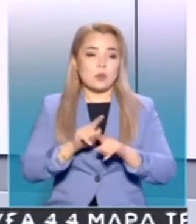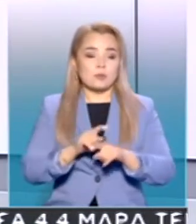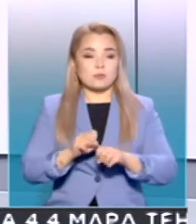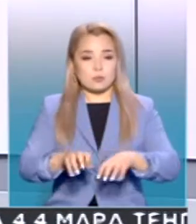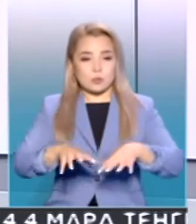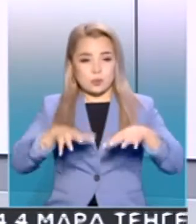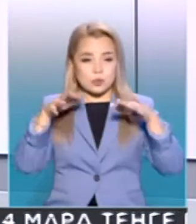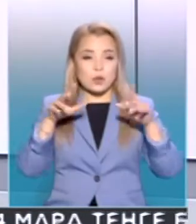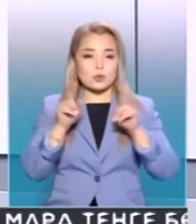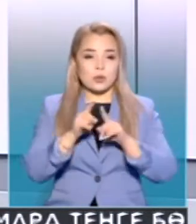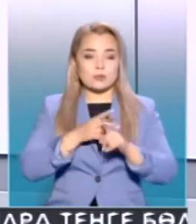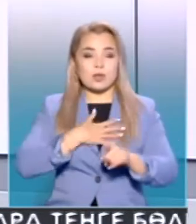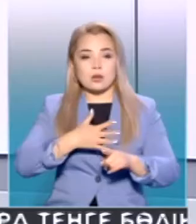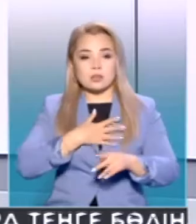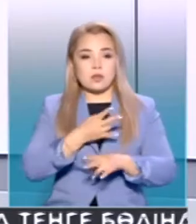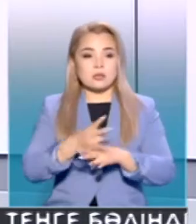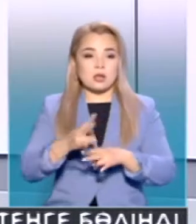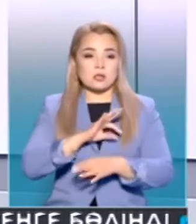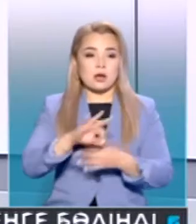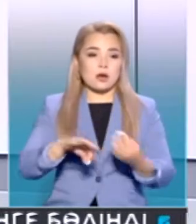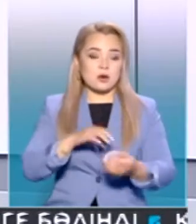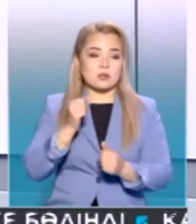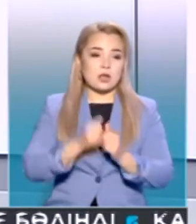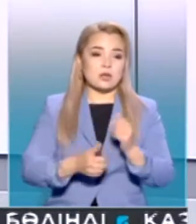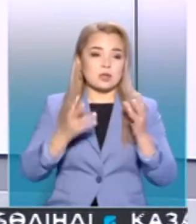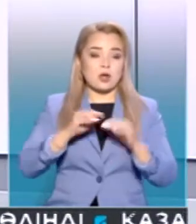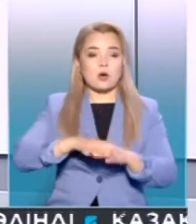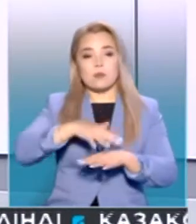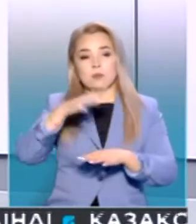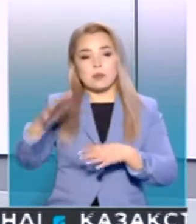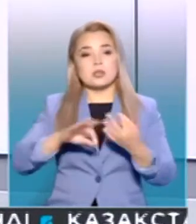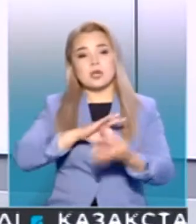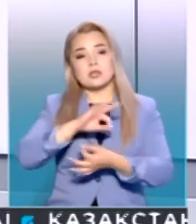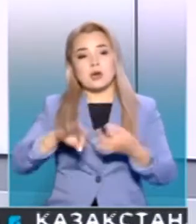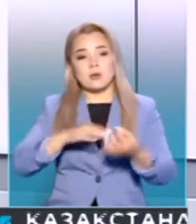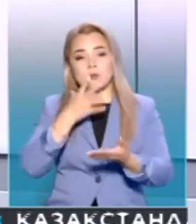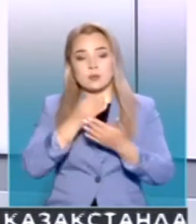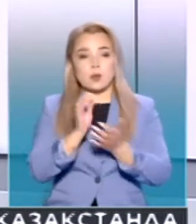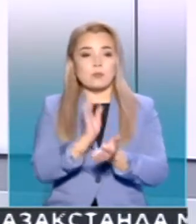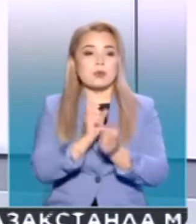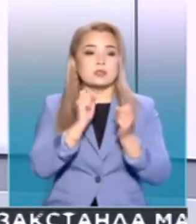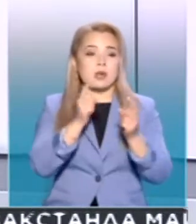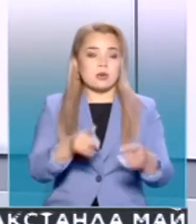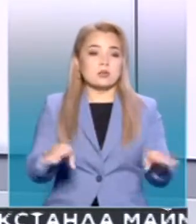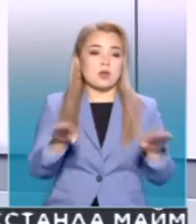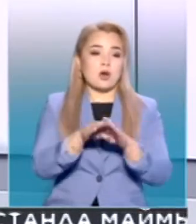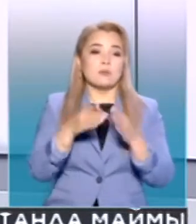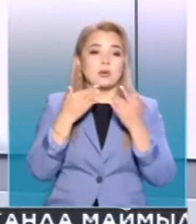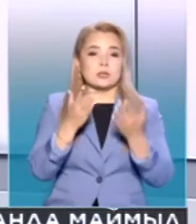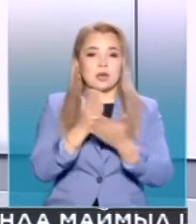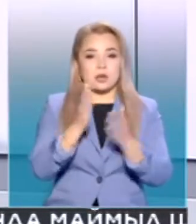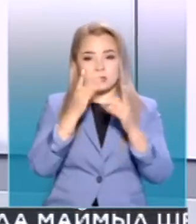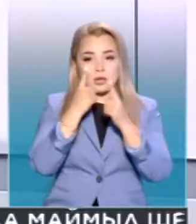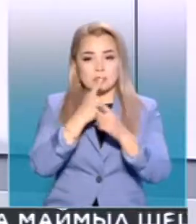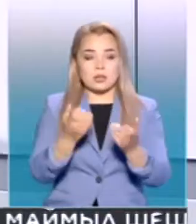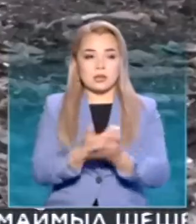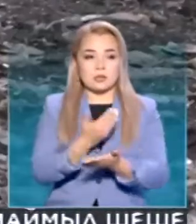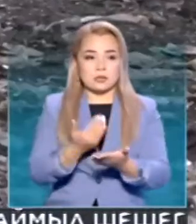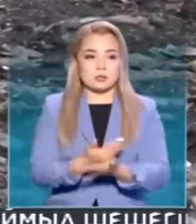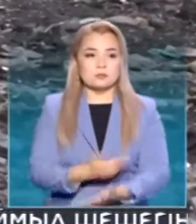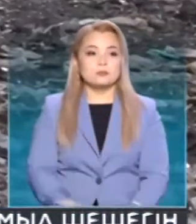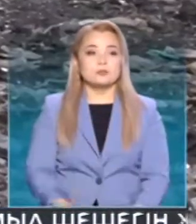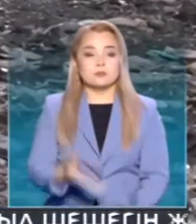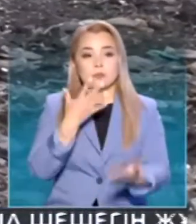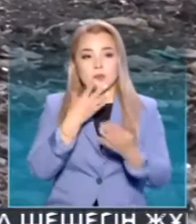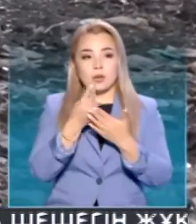Шаховской ауылының іргесінде тұрмыстық қалдықтар полигоны күн сайын өртенеді. Экологтар полигонды жабуды талап етуде. Тілшілер қатады.